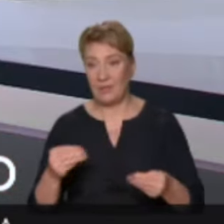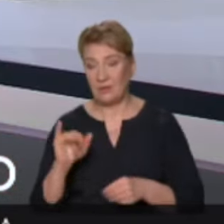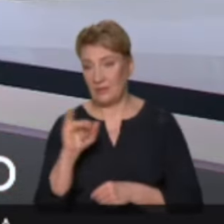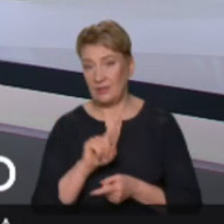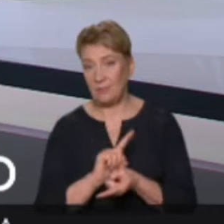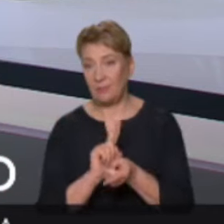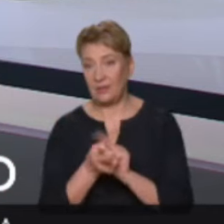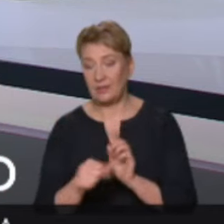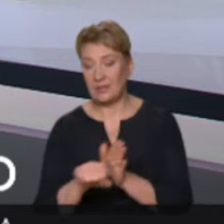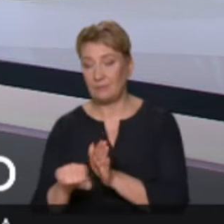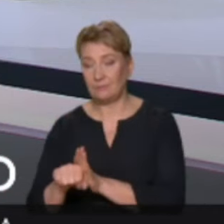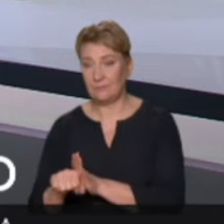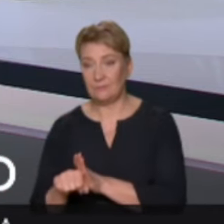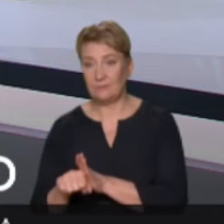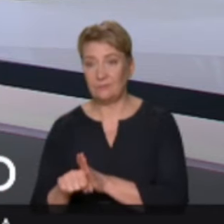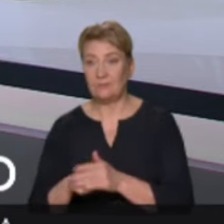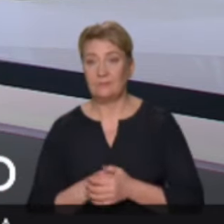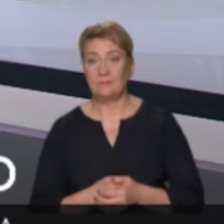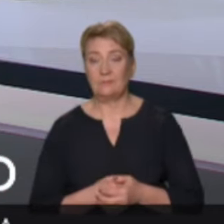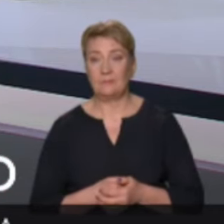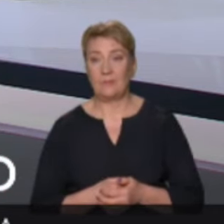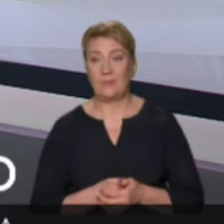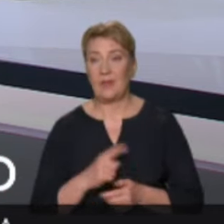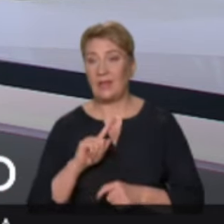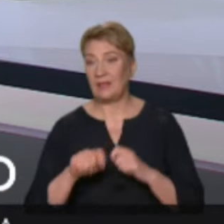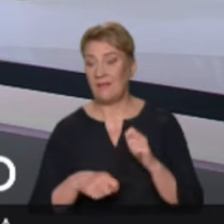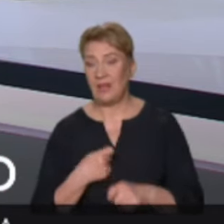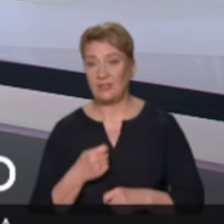перетворилися до праху. Щоправда, їх навряд чи буде